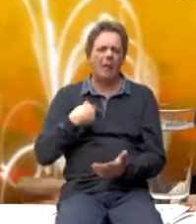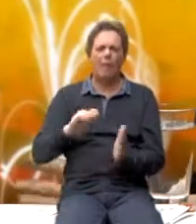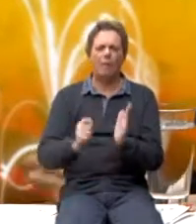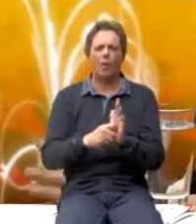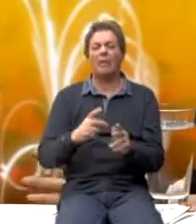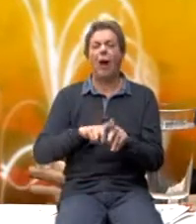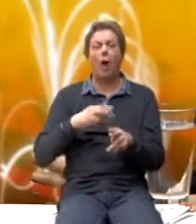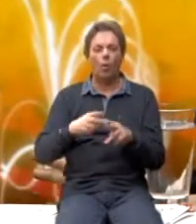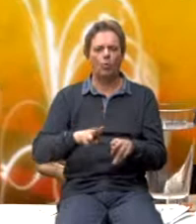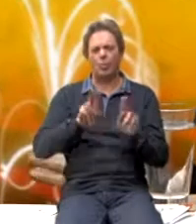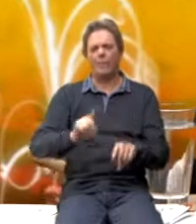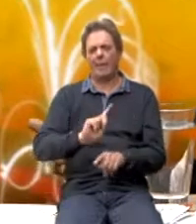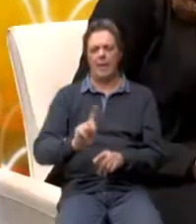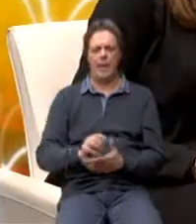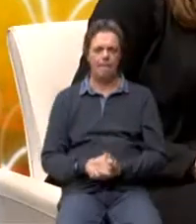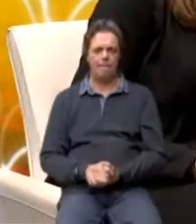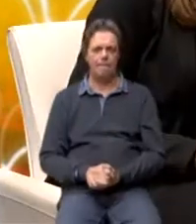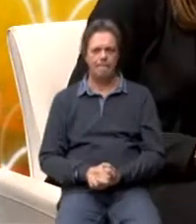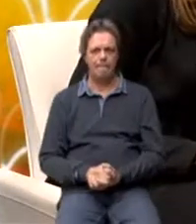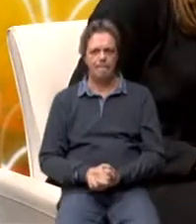kao ekološki.